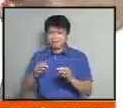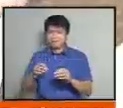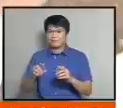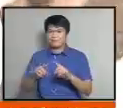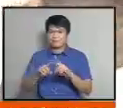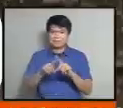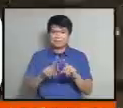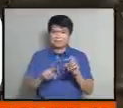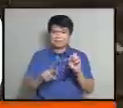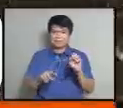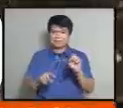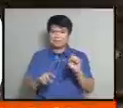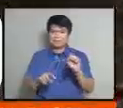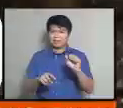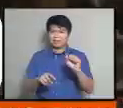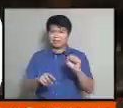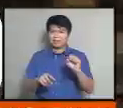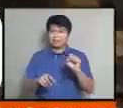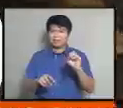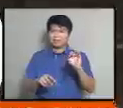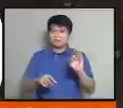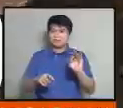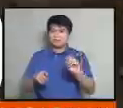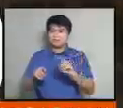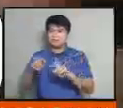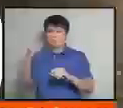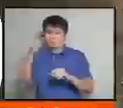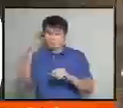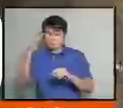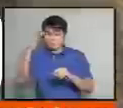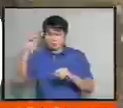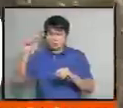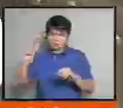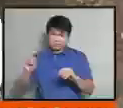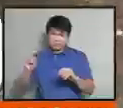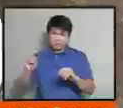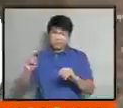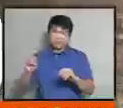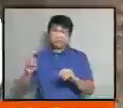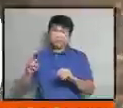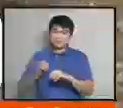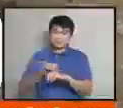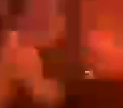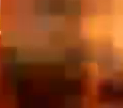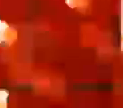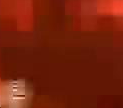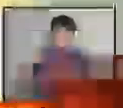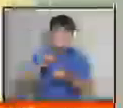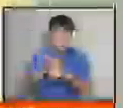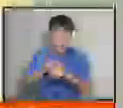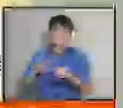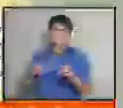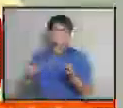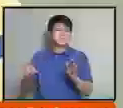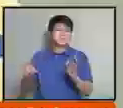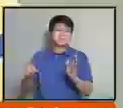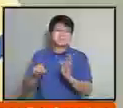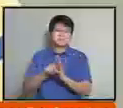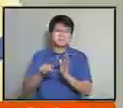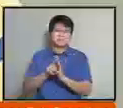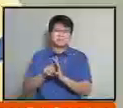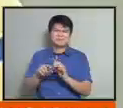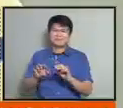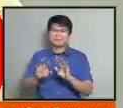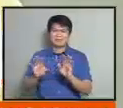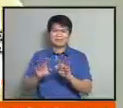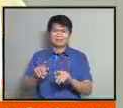cases sa Pilipinas at sa South Korea na nagdeklara na rin ng nationwide ban. Para hindi mag-create ng